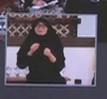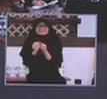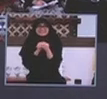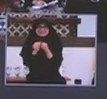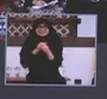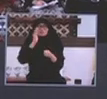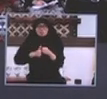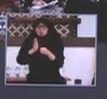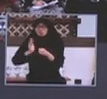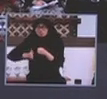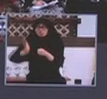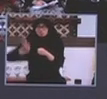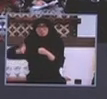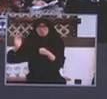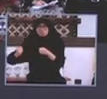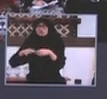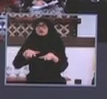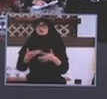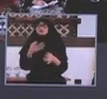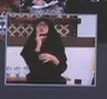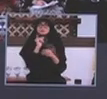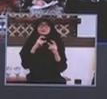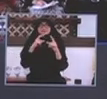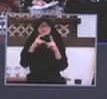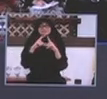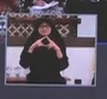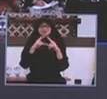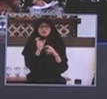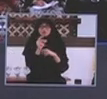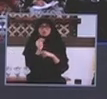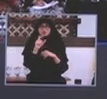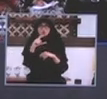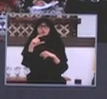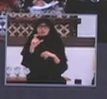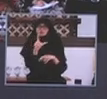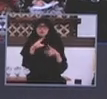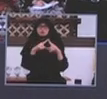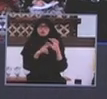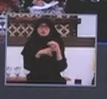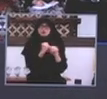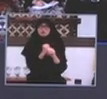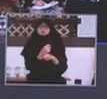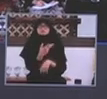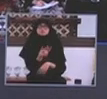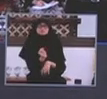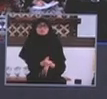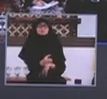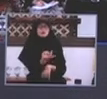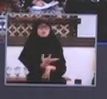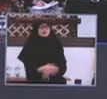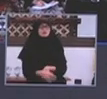Pencacah plastik atau daur ulang. Oh, pencacah plastik. Pencacah plastik berapa harganya?